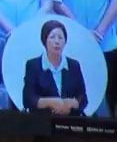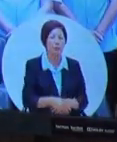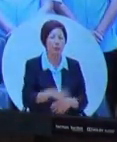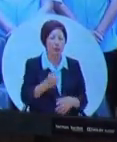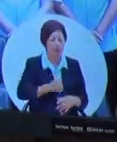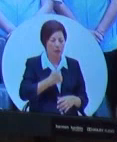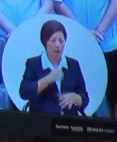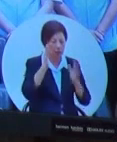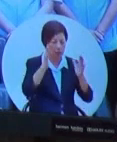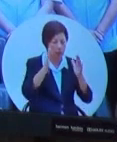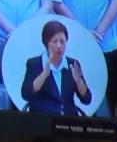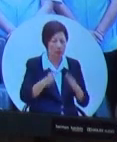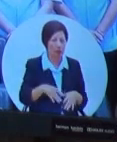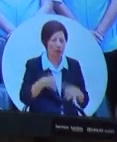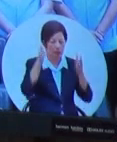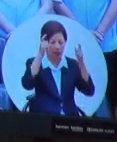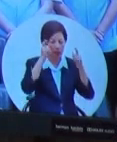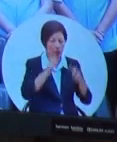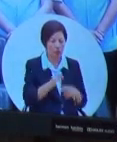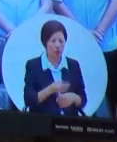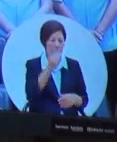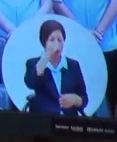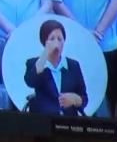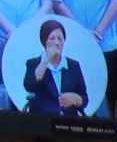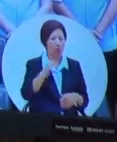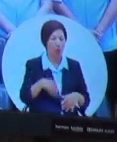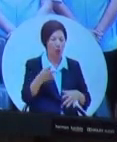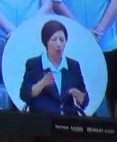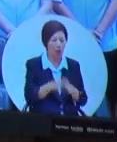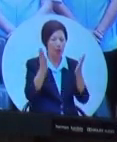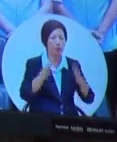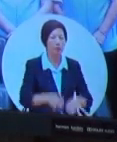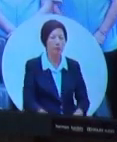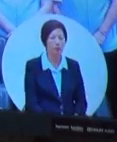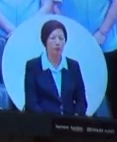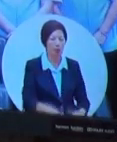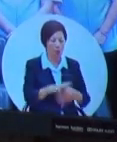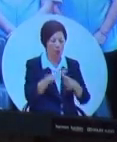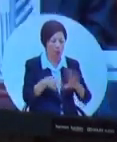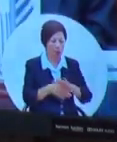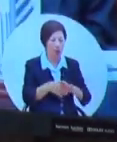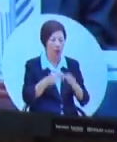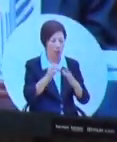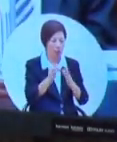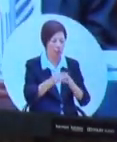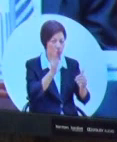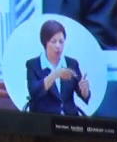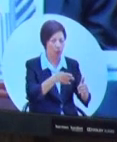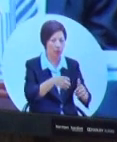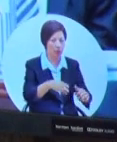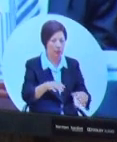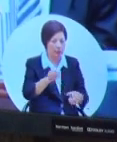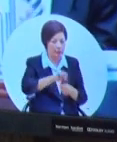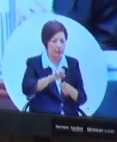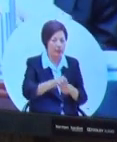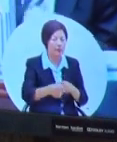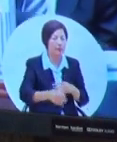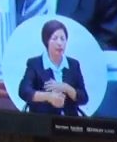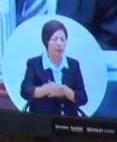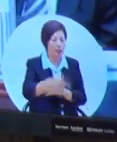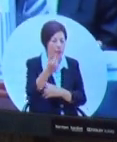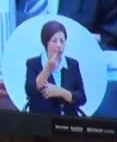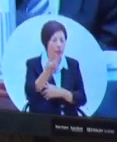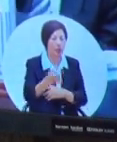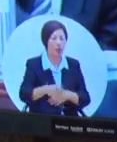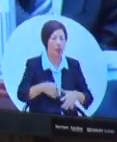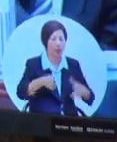属于高雄的骄傲开花结果。 我已经教文化局了，要加速开发高雄本地的，就本地在地元素，本地高雄子